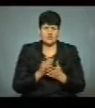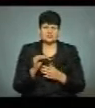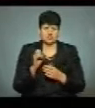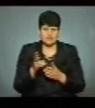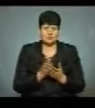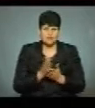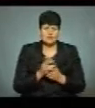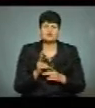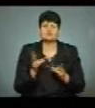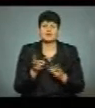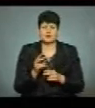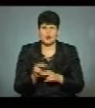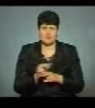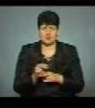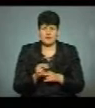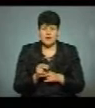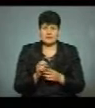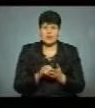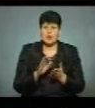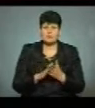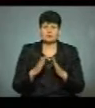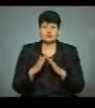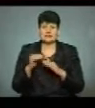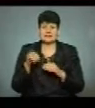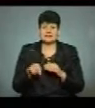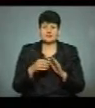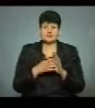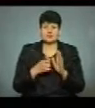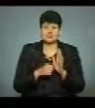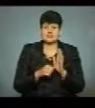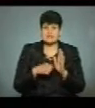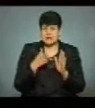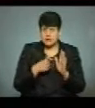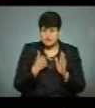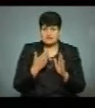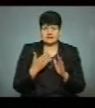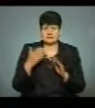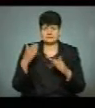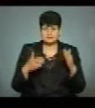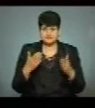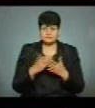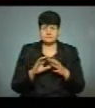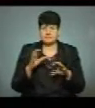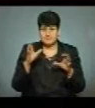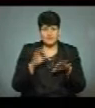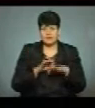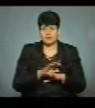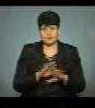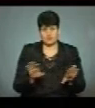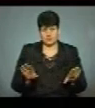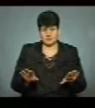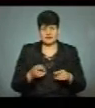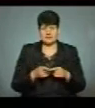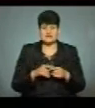потрібно ремонтувати. За його словами, облік будинків 1960-х років, в яких на фасаді є плитка, не ведуть. Такі є